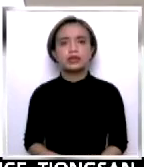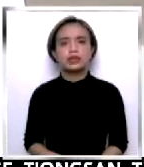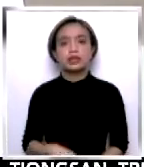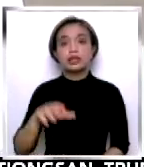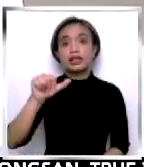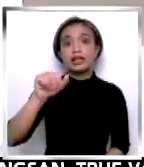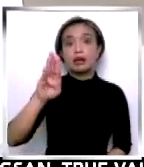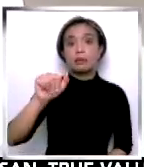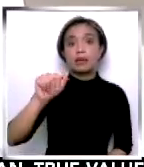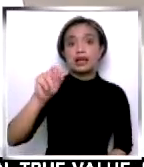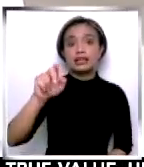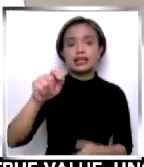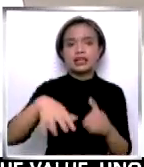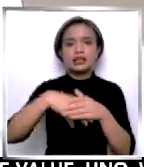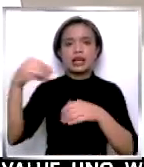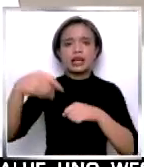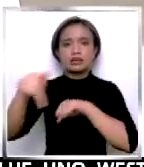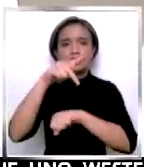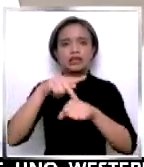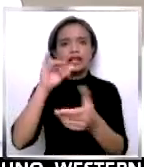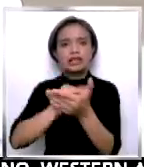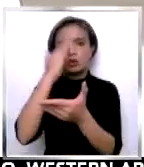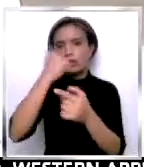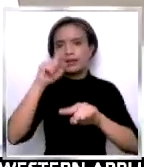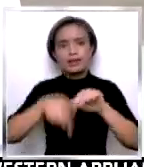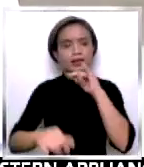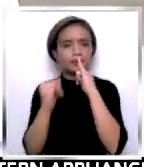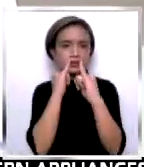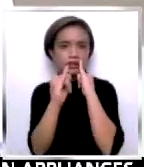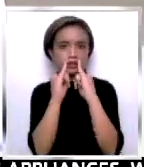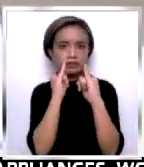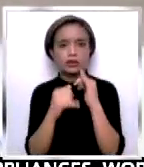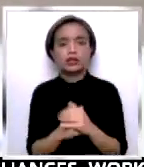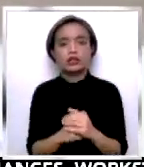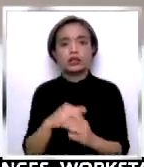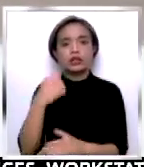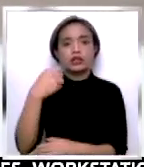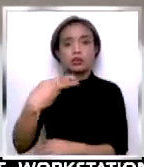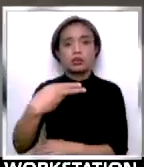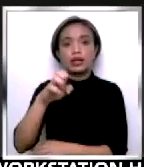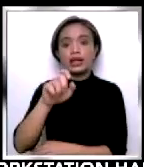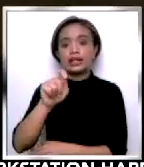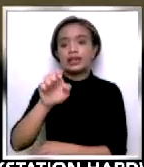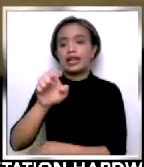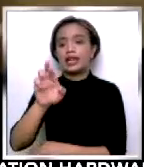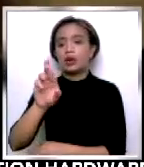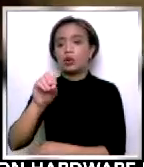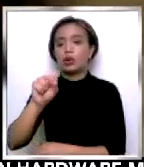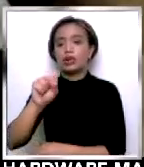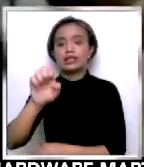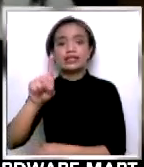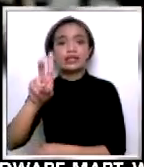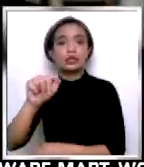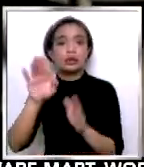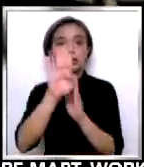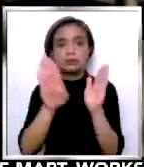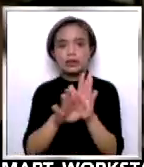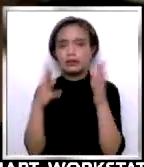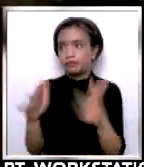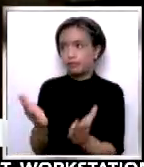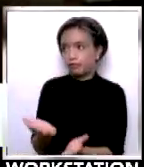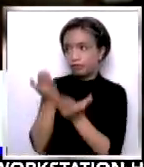hindi makapagpa-interview. Na-refer na raw ang heterosexual bill sa House Committee on Women and Gender Equality na pinamumunuan ni